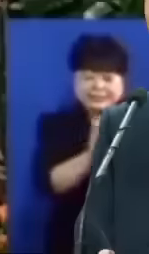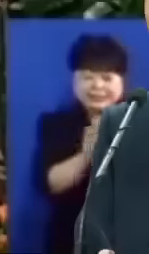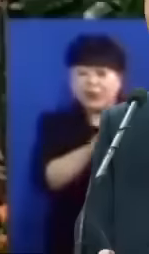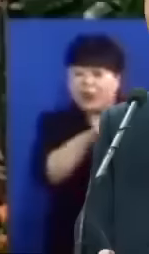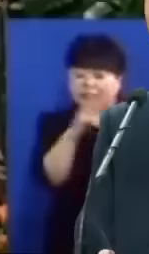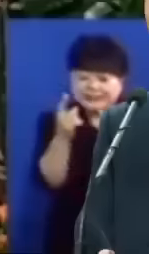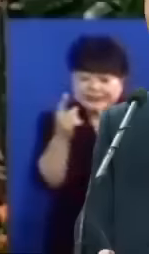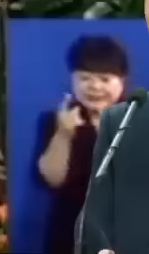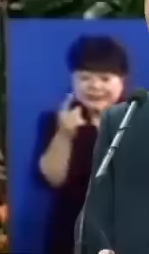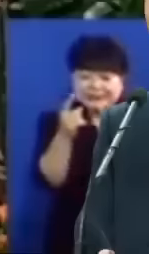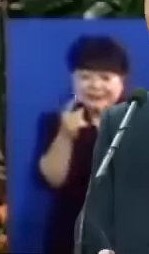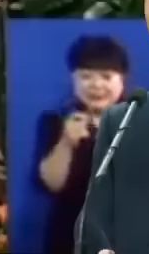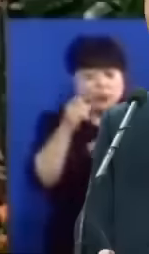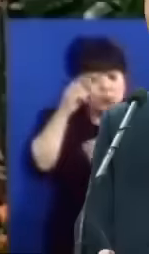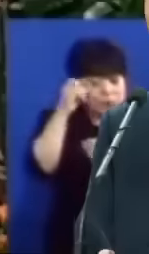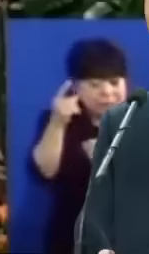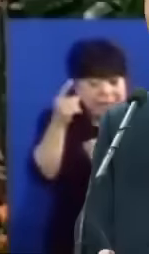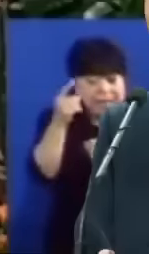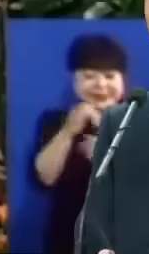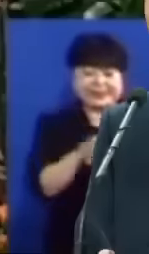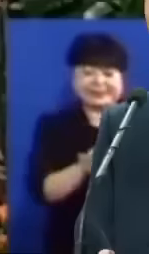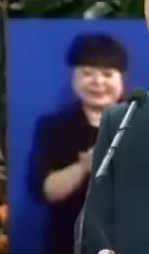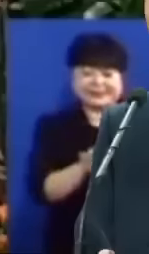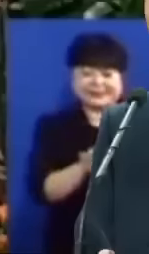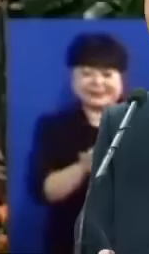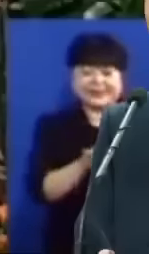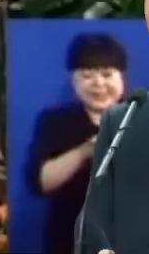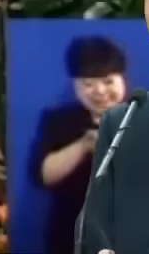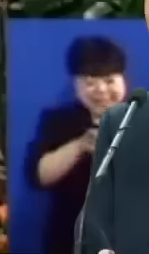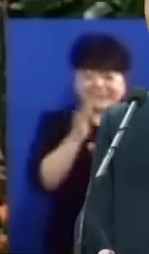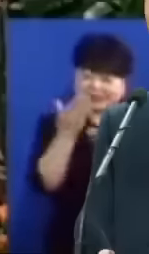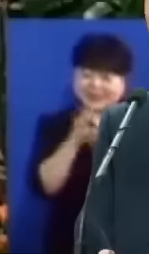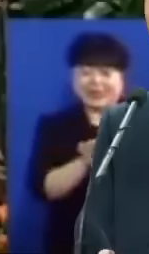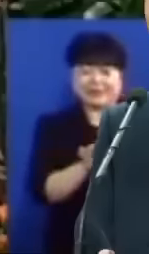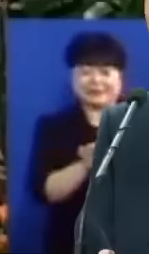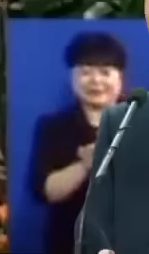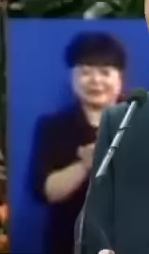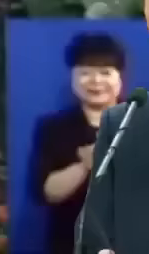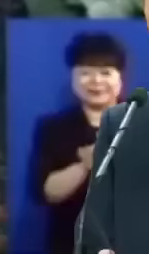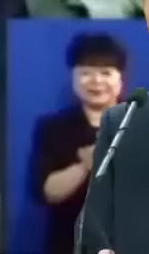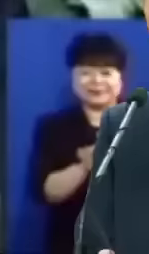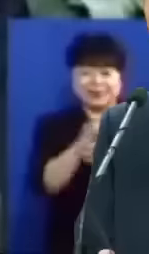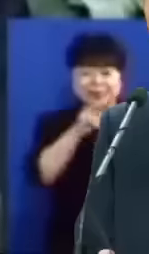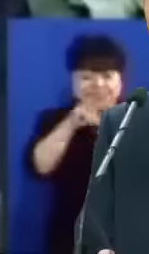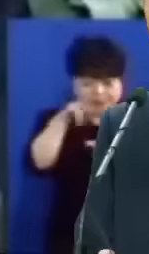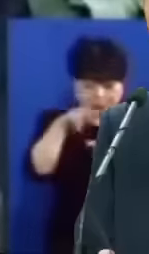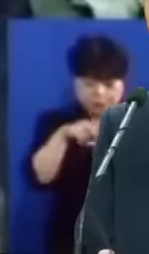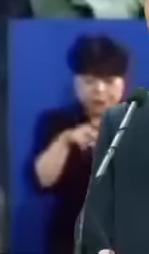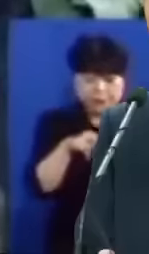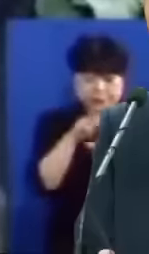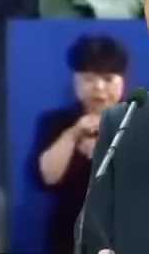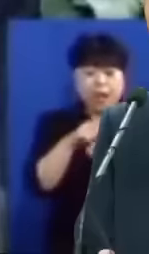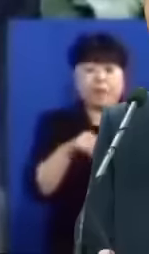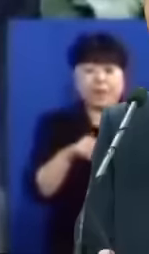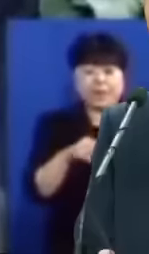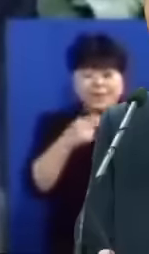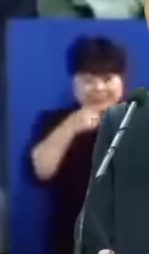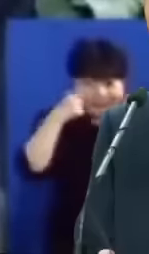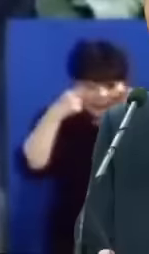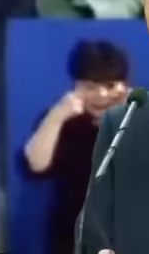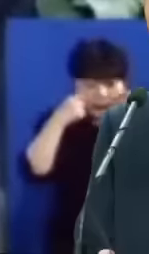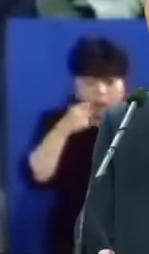치료하는 위대한 약이 됩니다. 성경에는 마음의 즐거움은